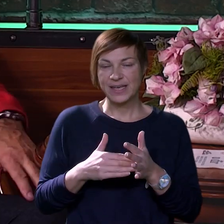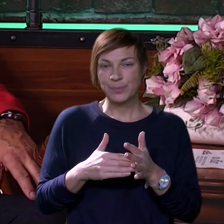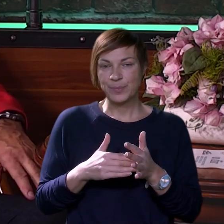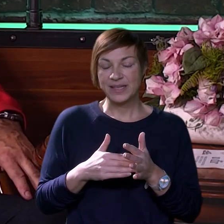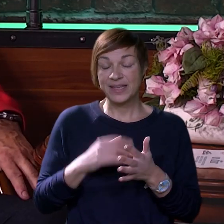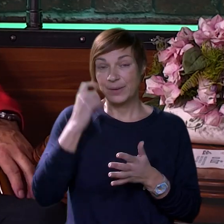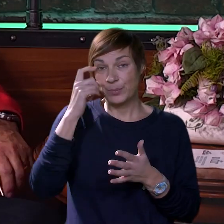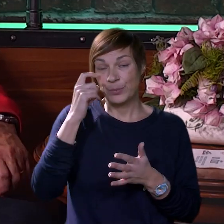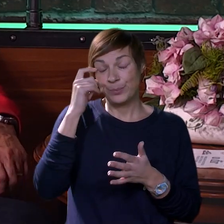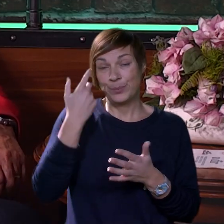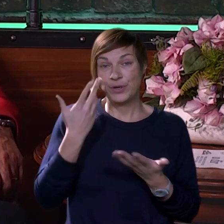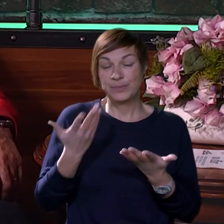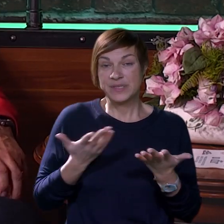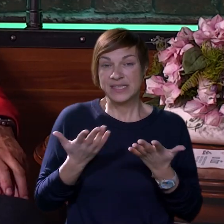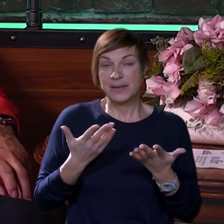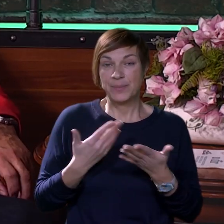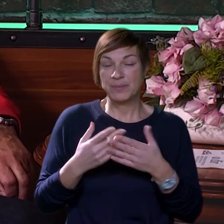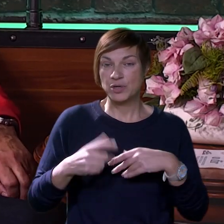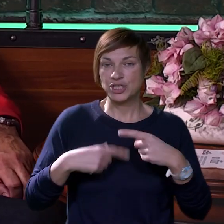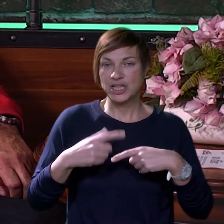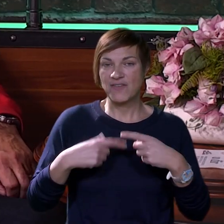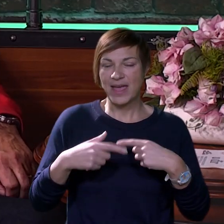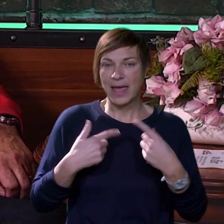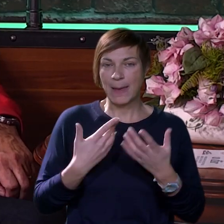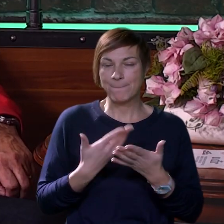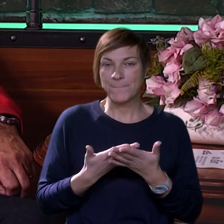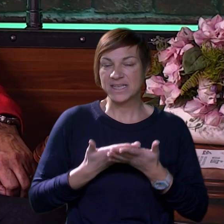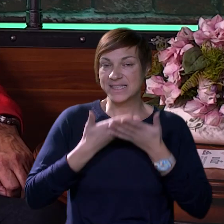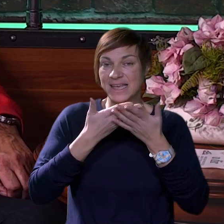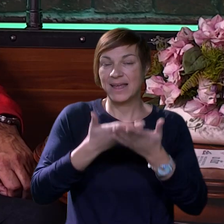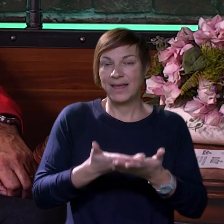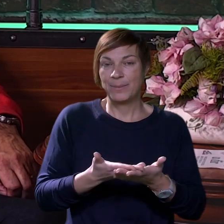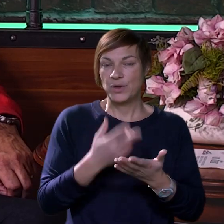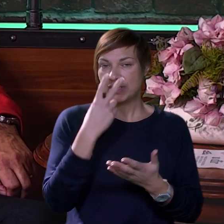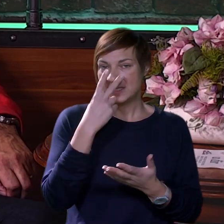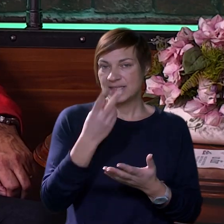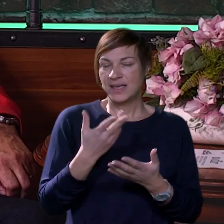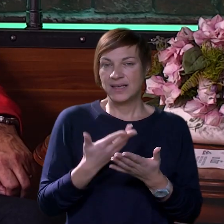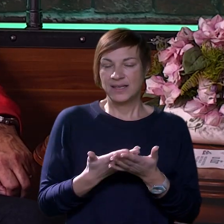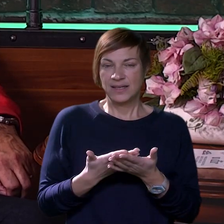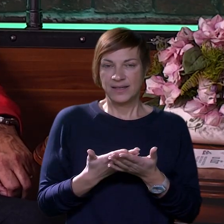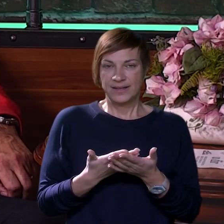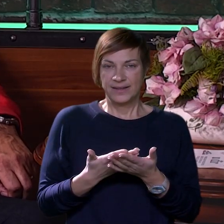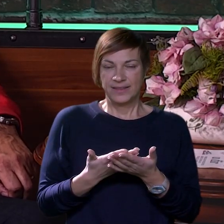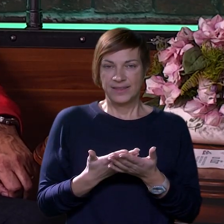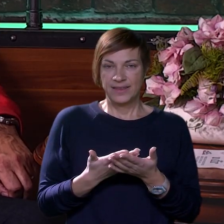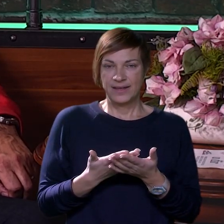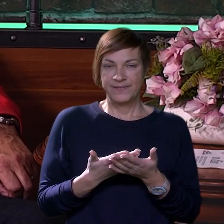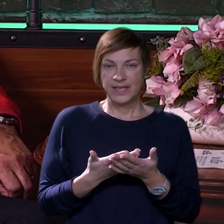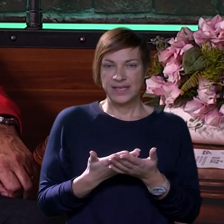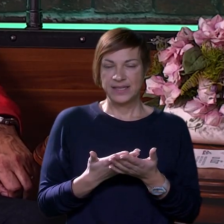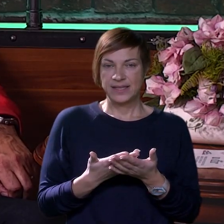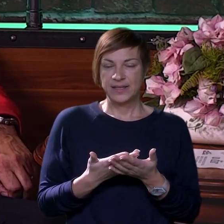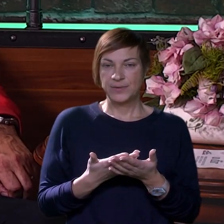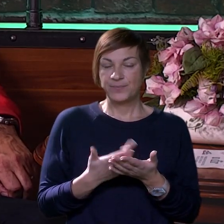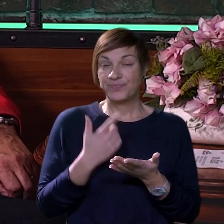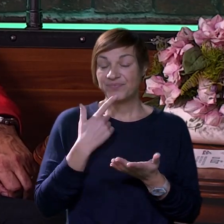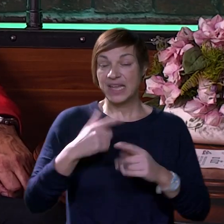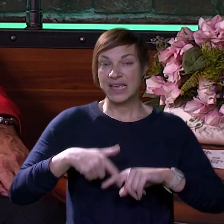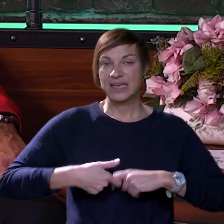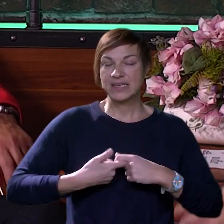trebao eto promisliti, pa možda i ova emisija je poticaj da vidi da možda